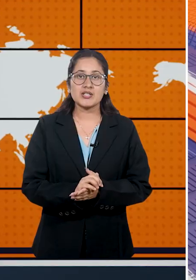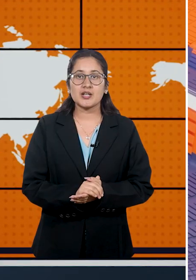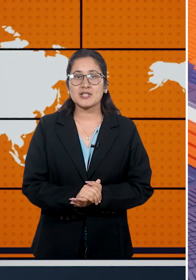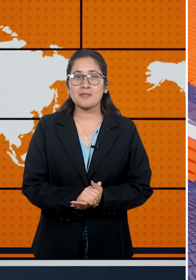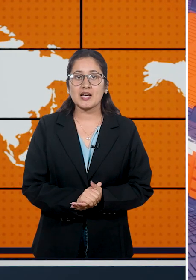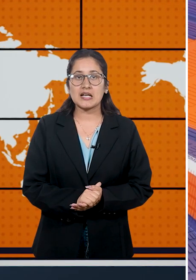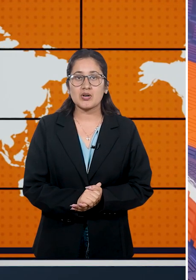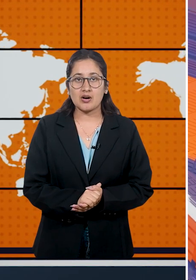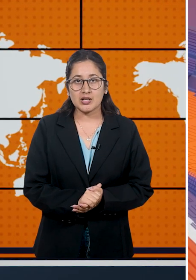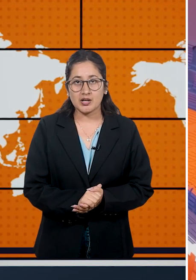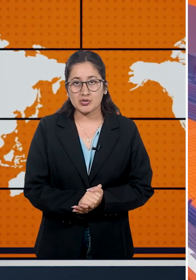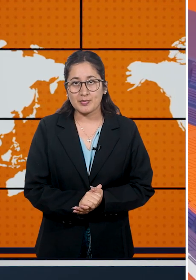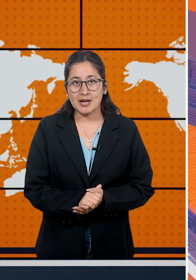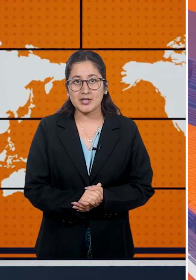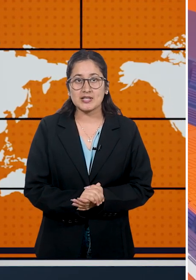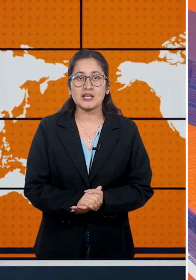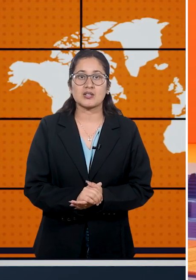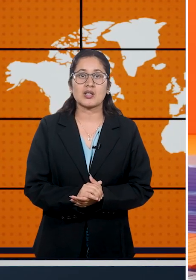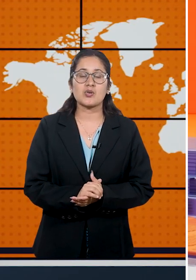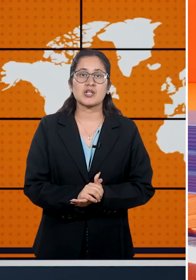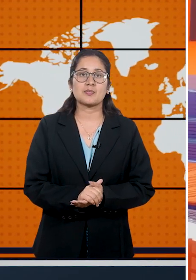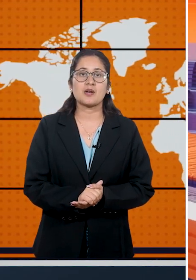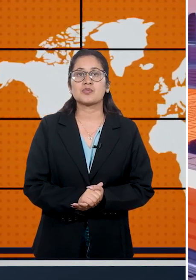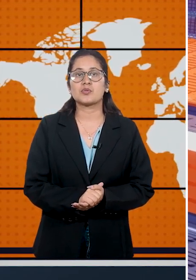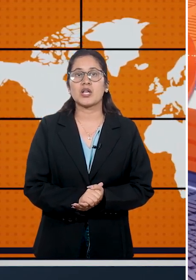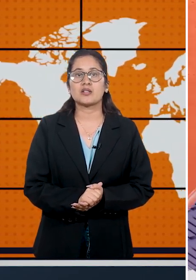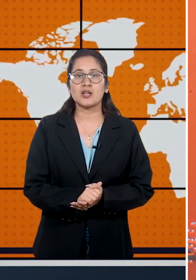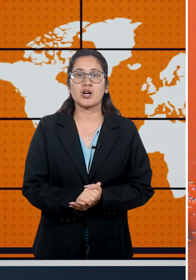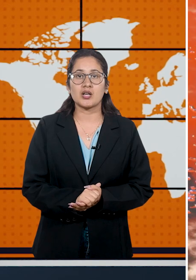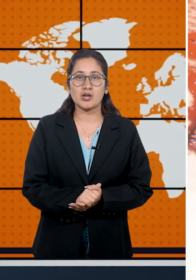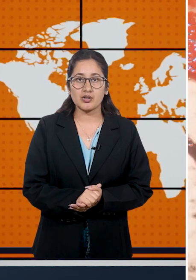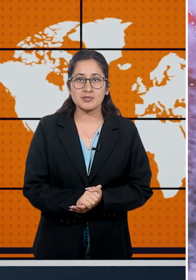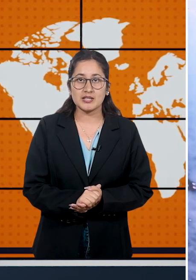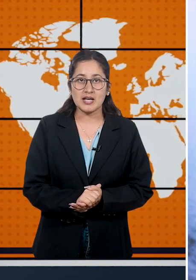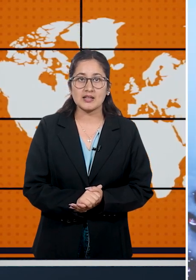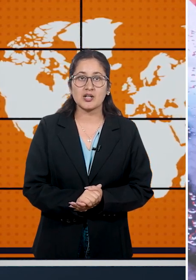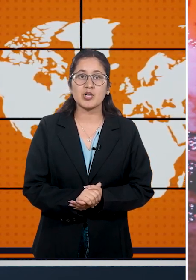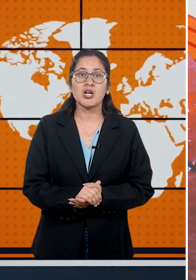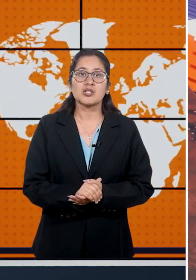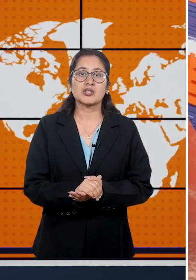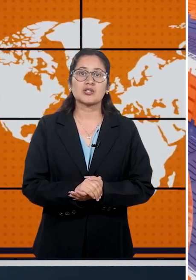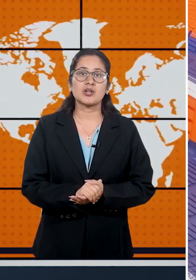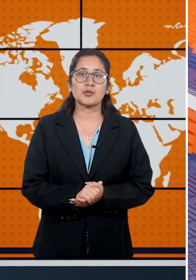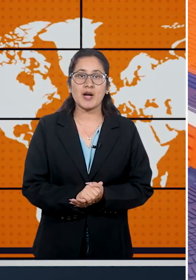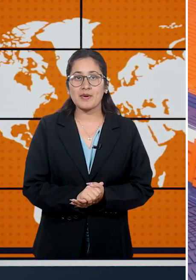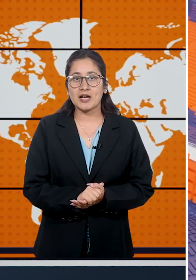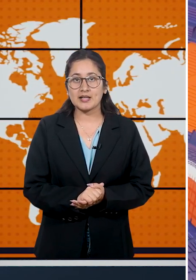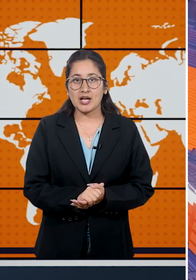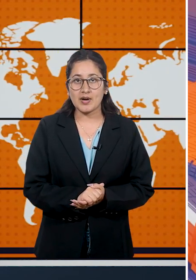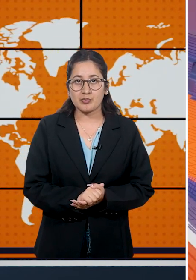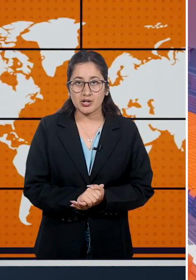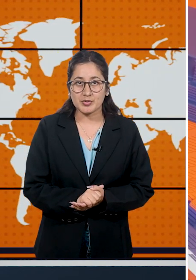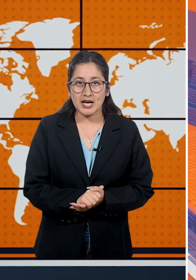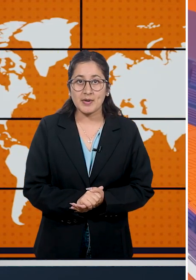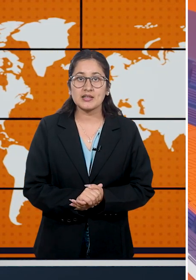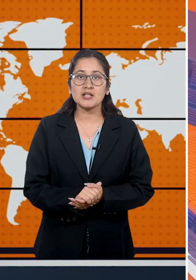र शेयर बजारमा गिरावट आउने क्रम सोमबार पनि जारी। 57.03 अङ्कले घट्यो नेप्से। 7 अर्ब 36 करोड रुपियाँमा मात्रै